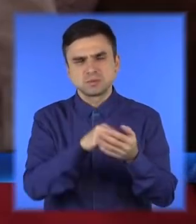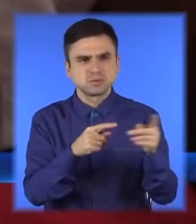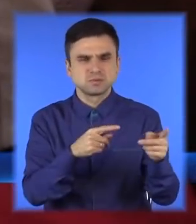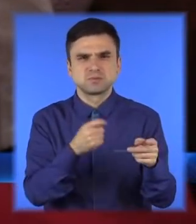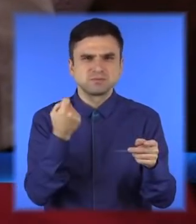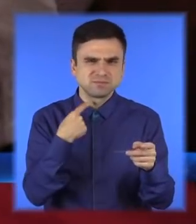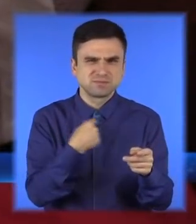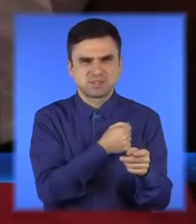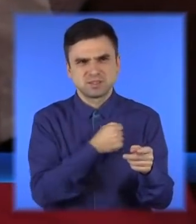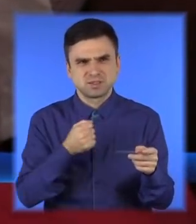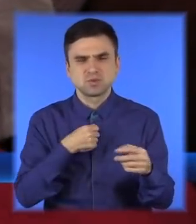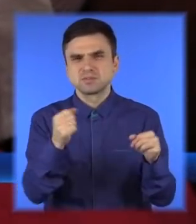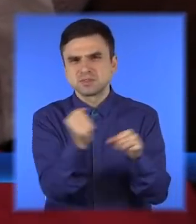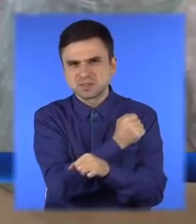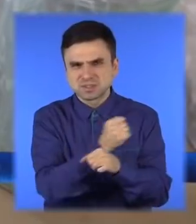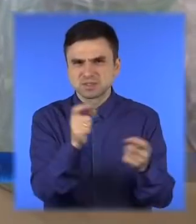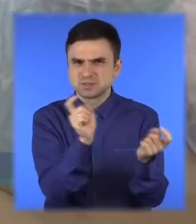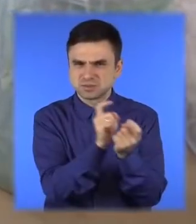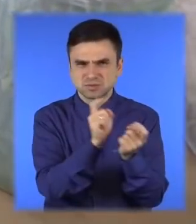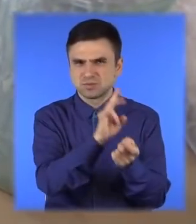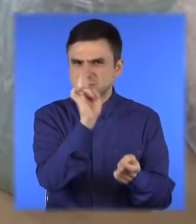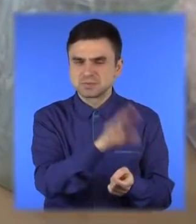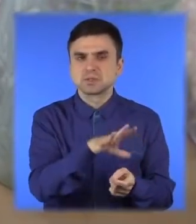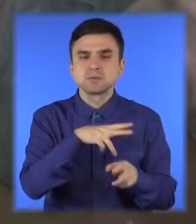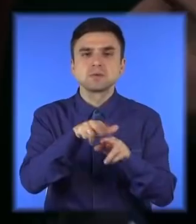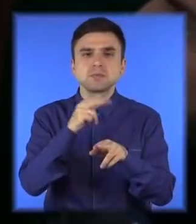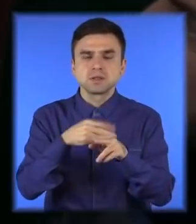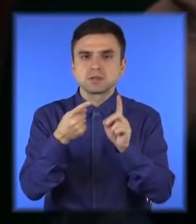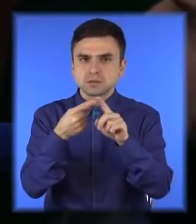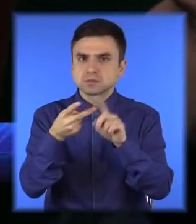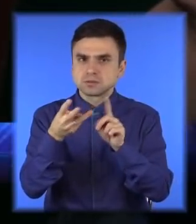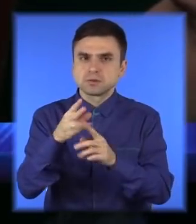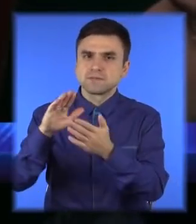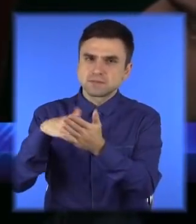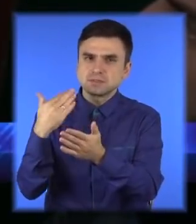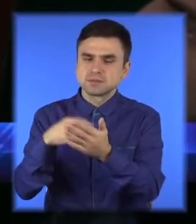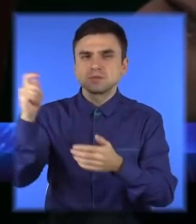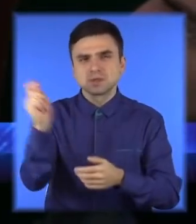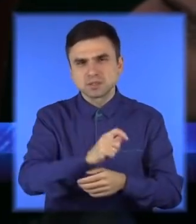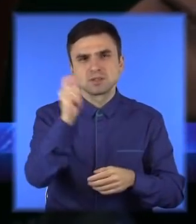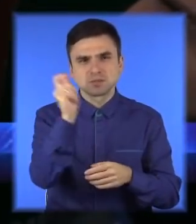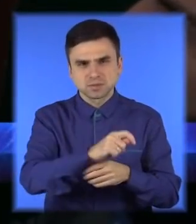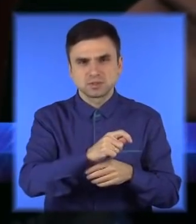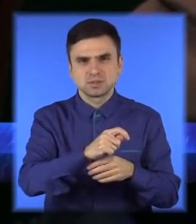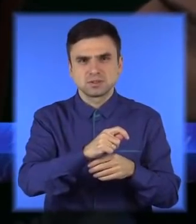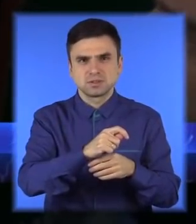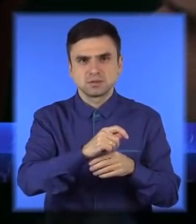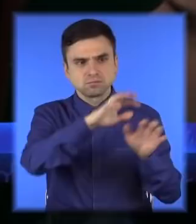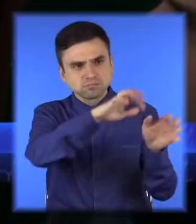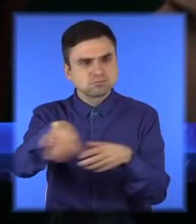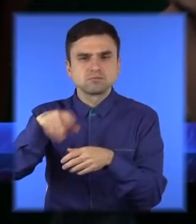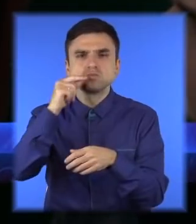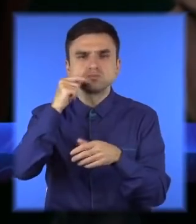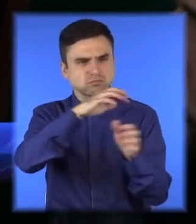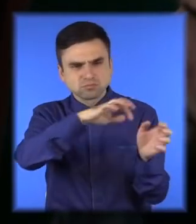біжав. Неоднократно приїжджала поліція, але потім його відпускали. З сусідами вони не конфліктували, просто між собою постійно